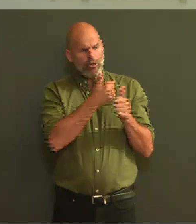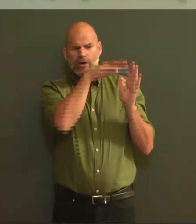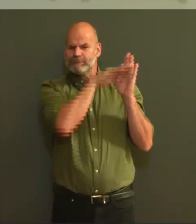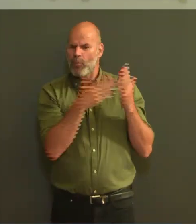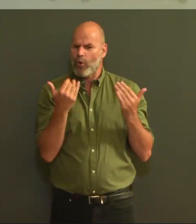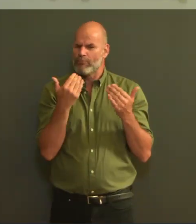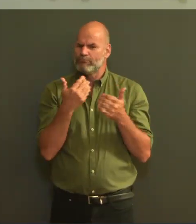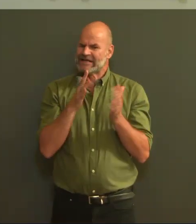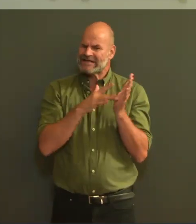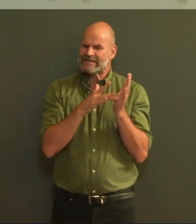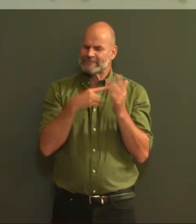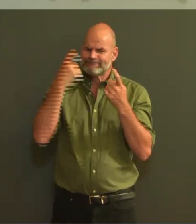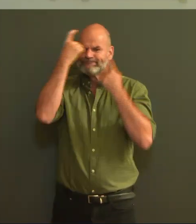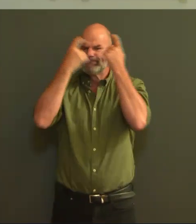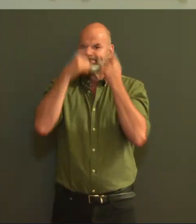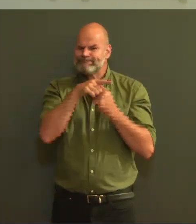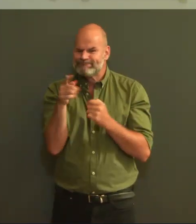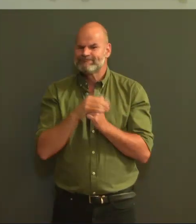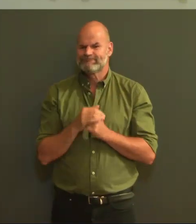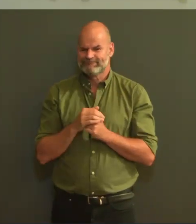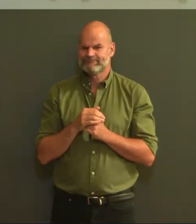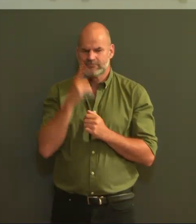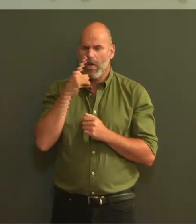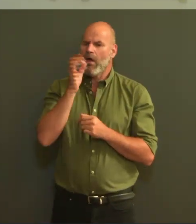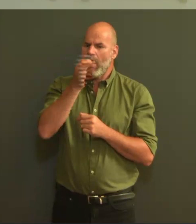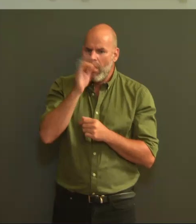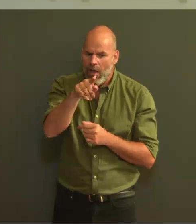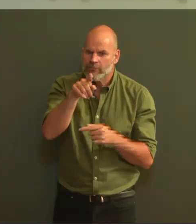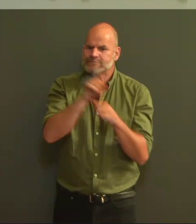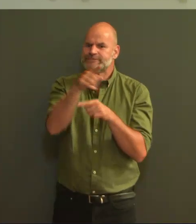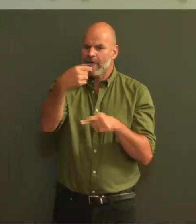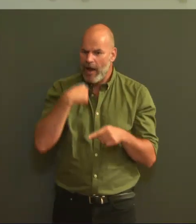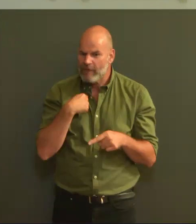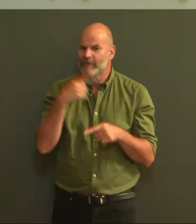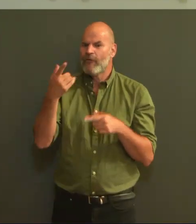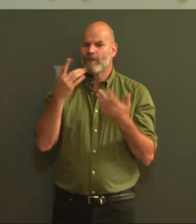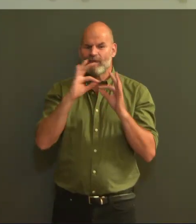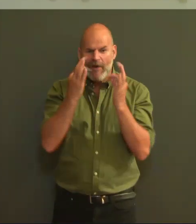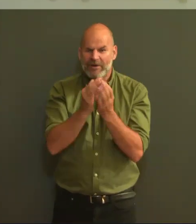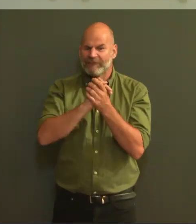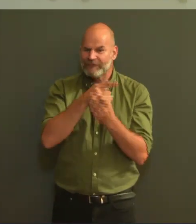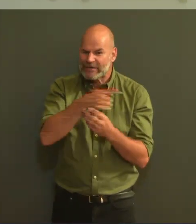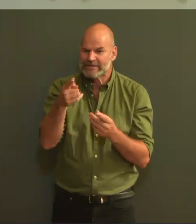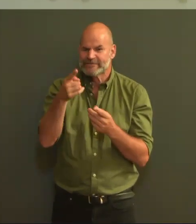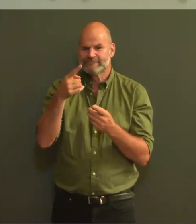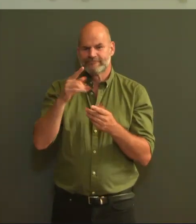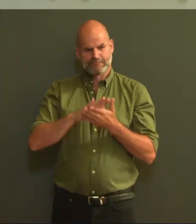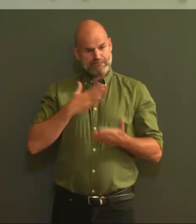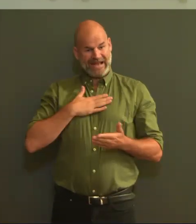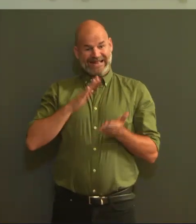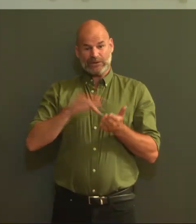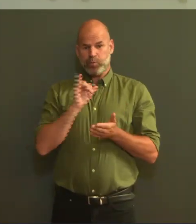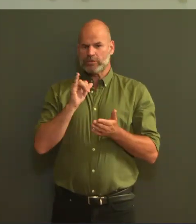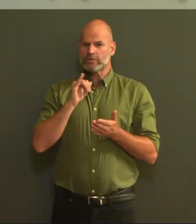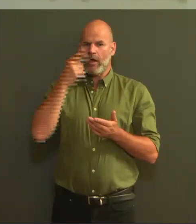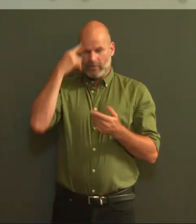die voor jou herkenbaar zijn, maar ook voor je familie, je vrienden, je collega's. De campagne nodigt iedereen dan ook